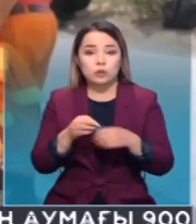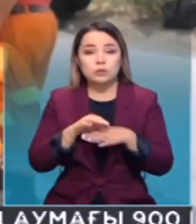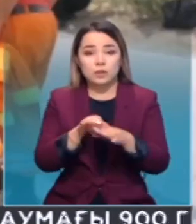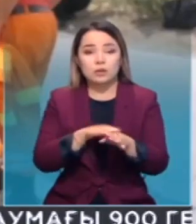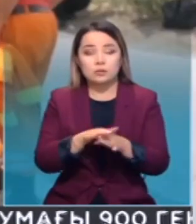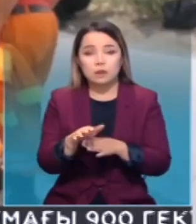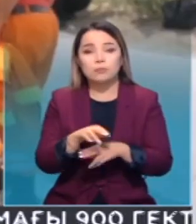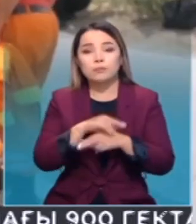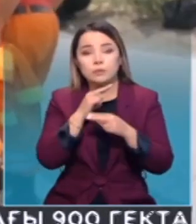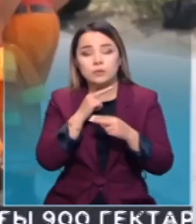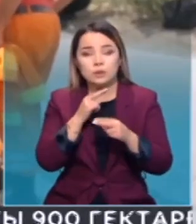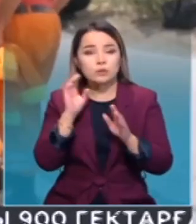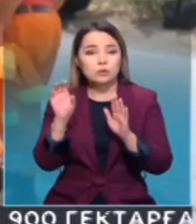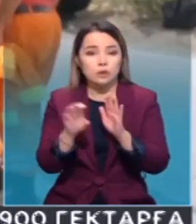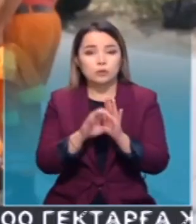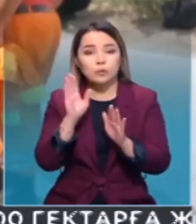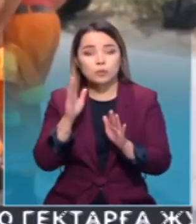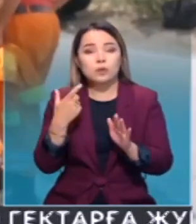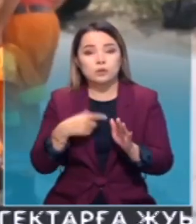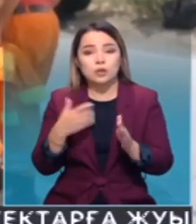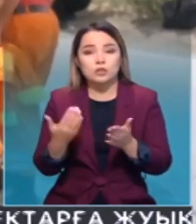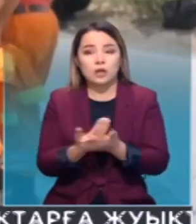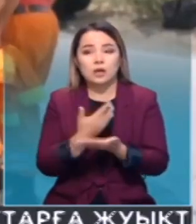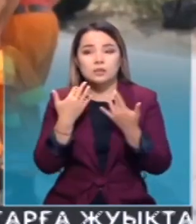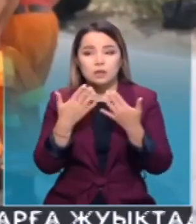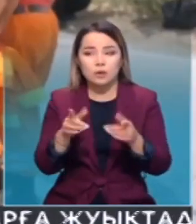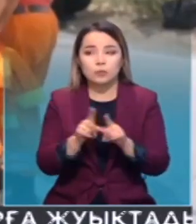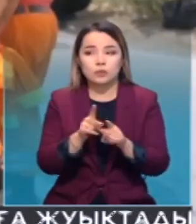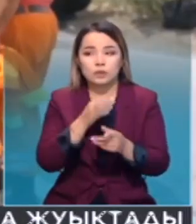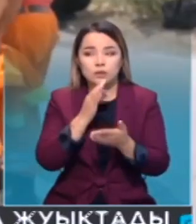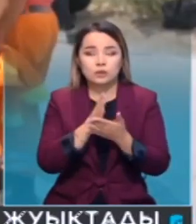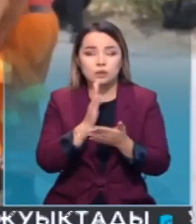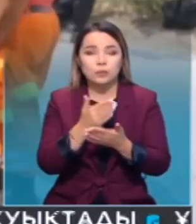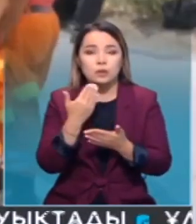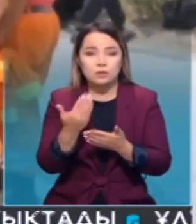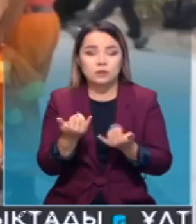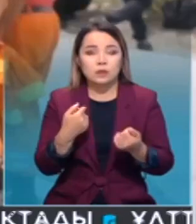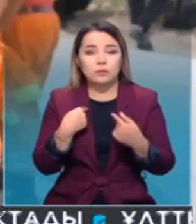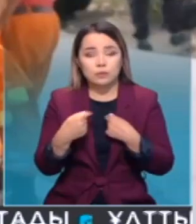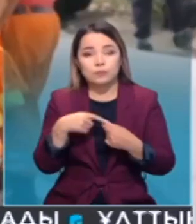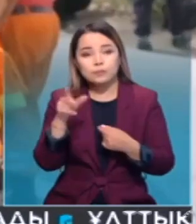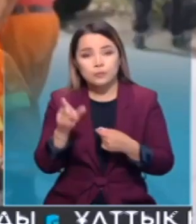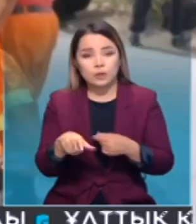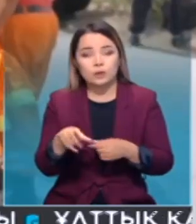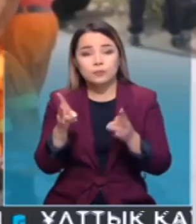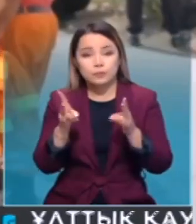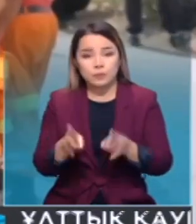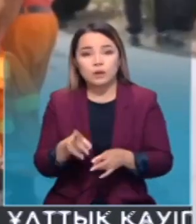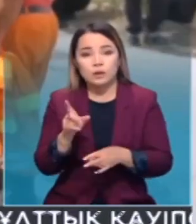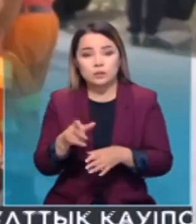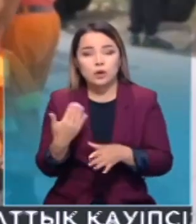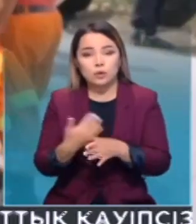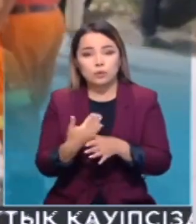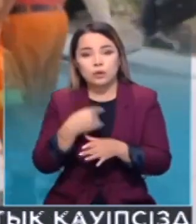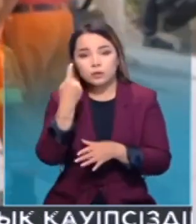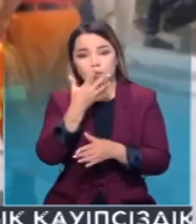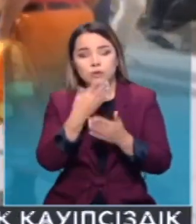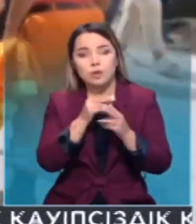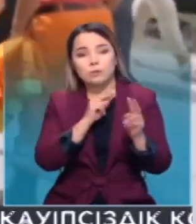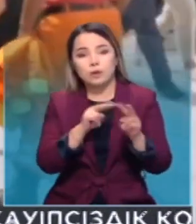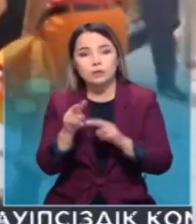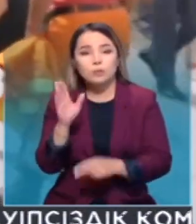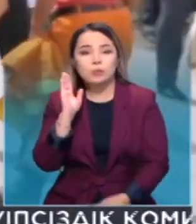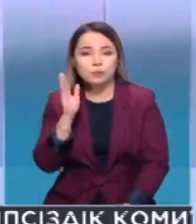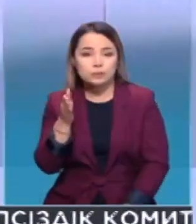ұсыныстарын назарға аламыз. Және өзімізде жаңа талаптар қоятын боламыз. Зардап шеккен азаматқа көмек көрсетіп, жағдайын жеке өзім бақылап